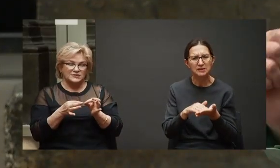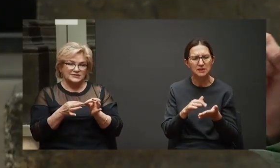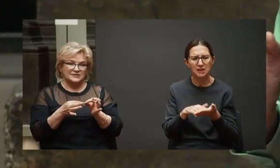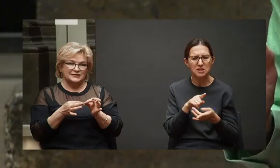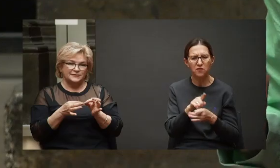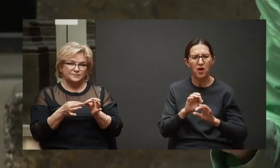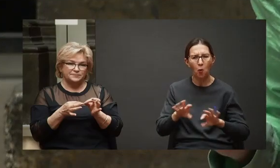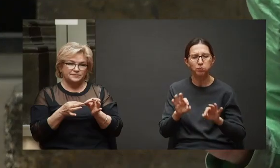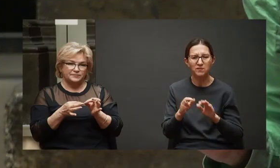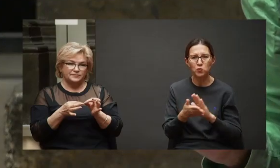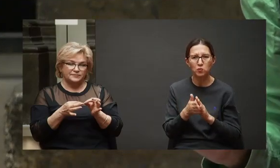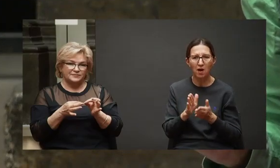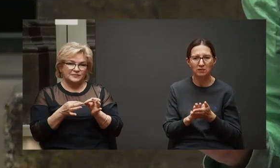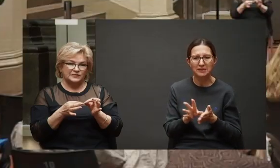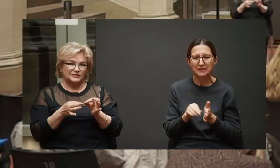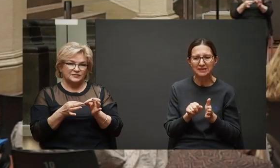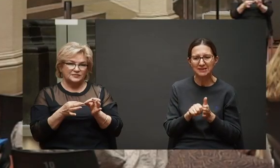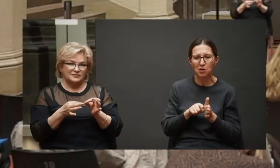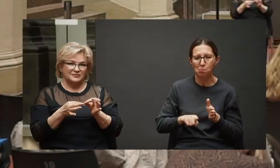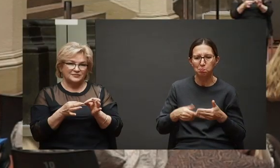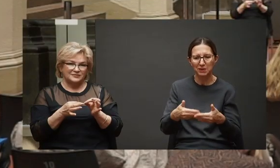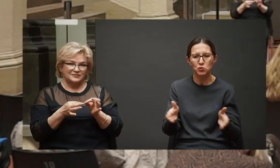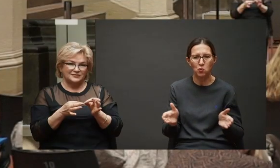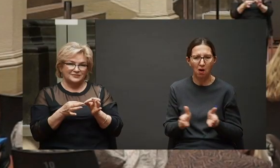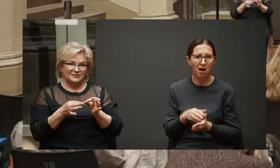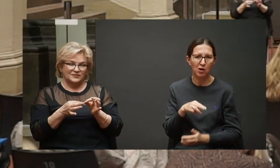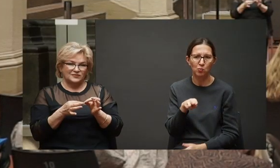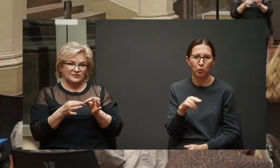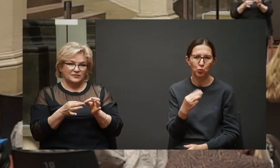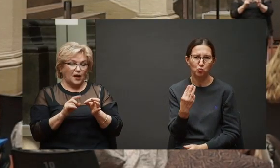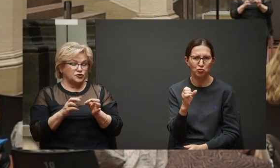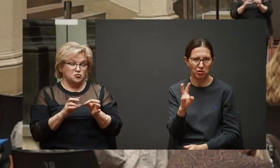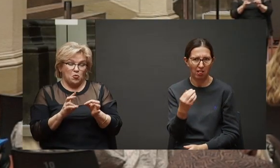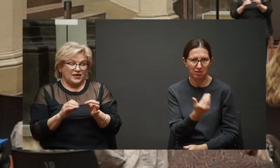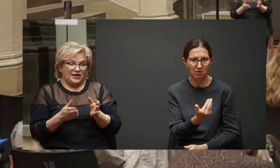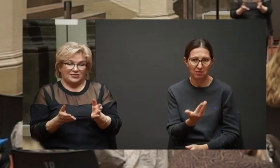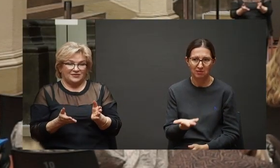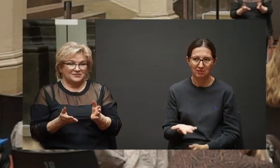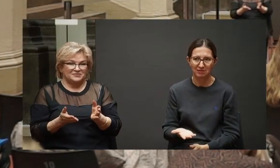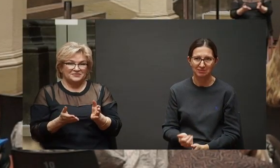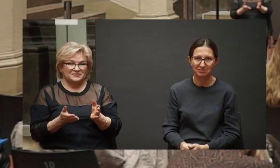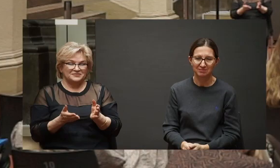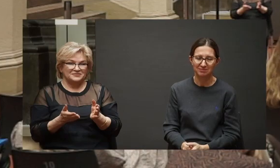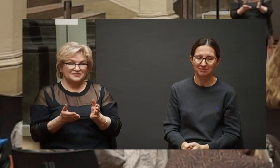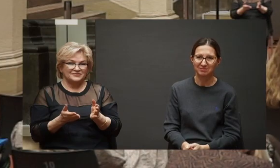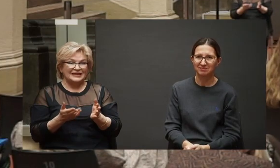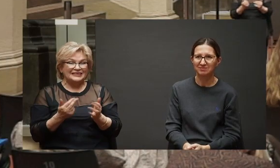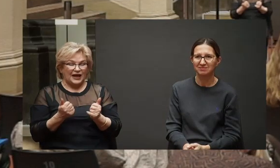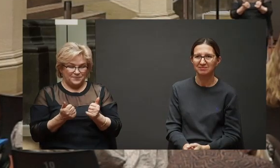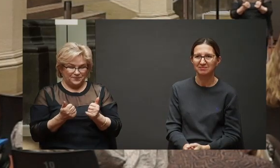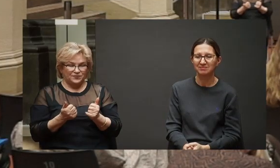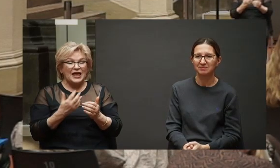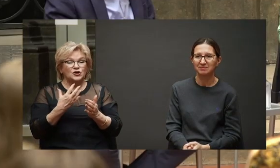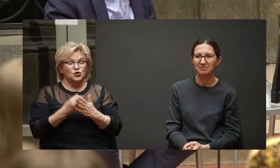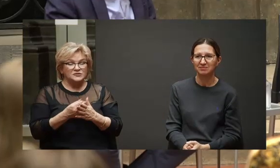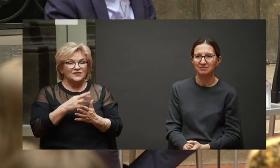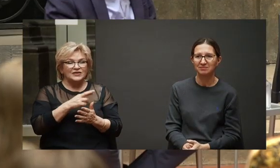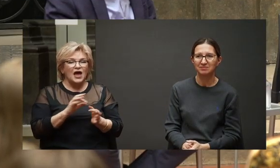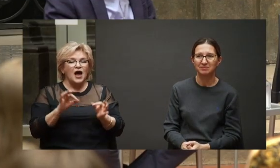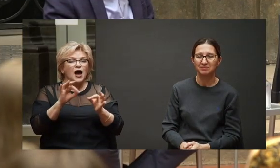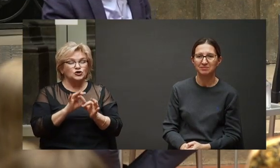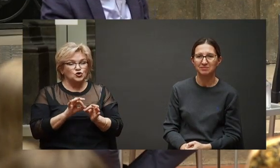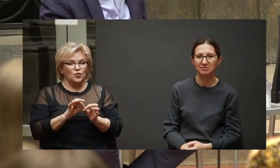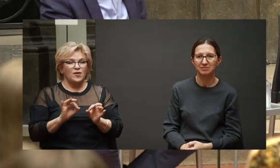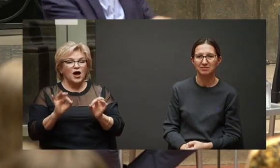Да. Ситуацию с писсуаром Марселя Дюшана сейчас? Почему бы и нет? Да, ну, собственно, я о чем? О том,